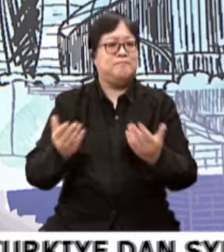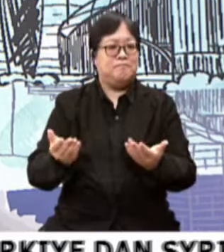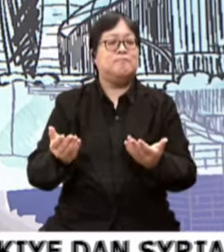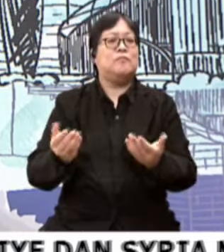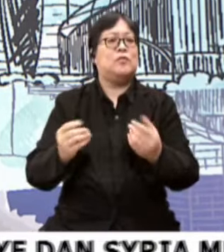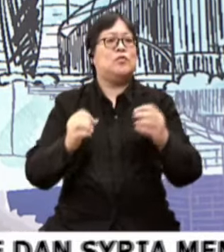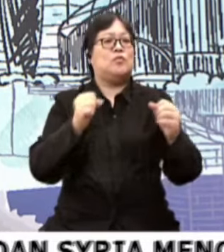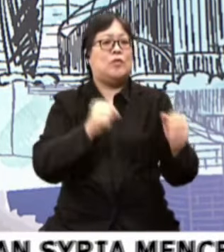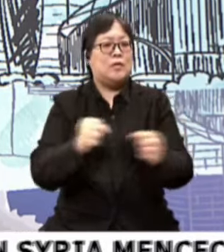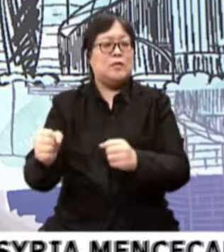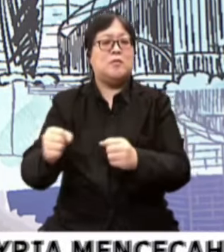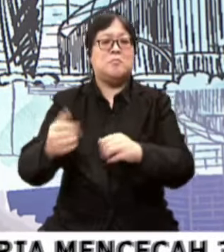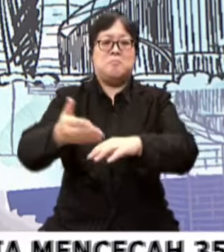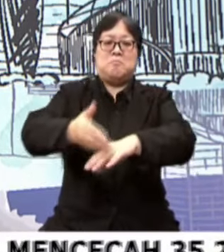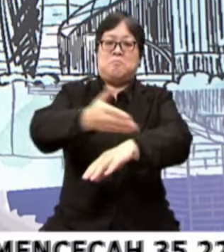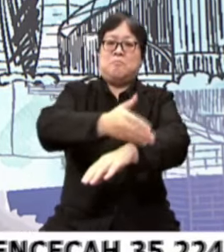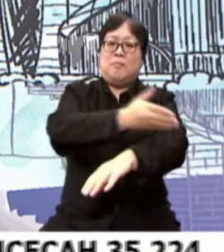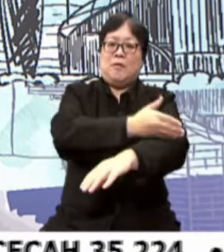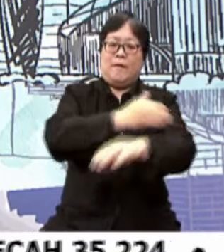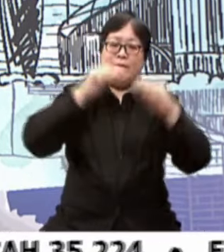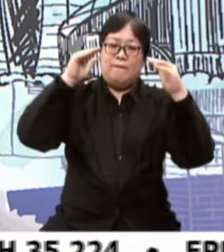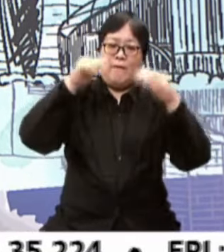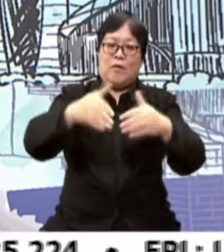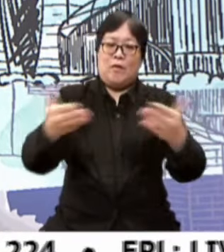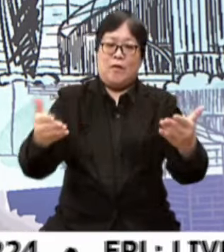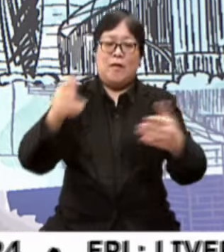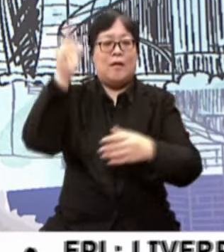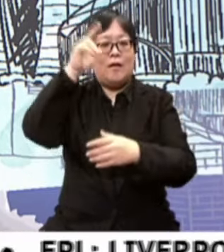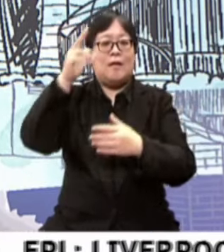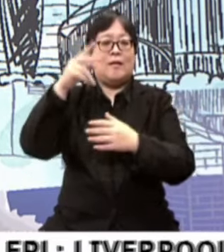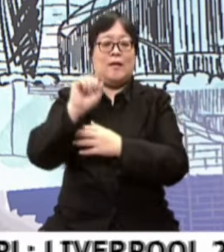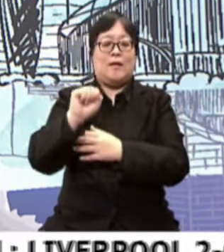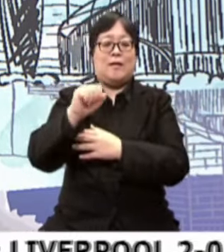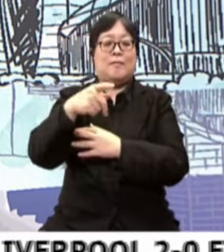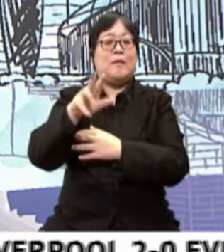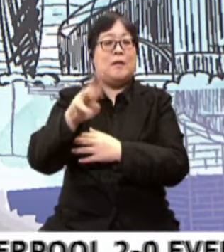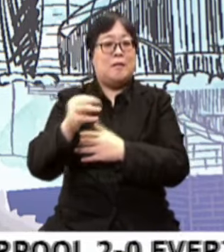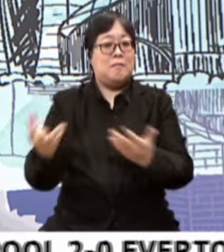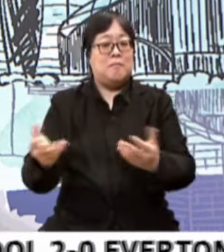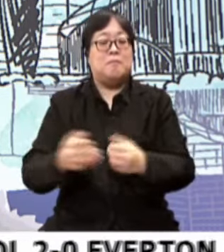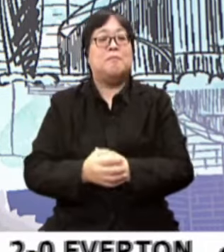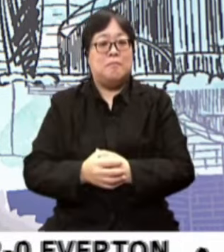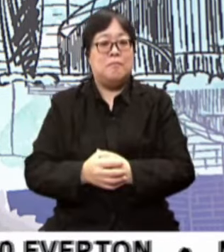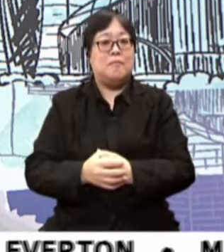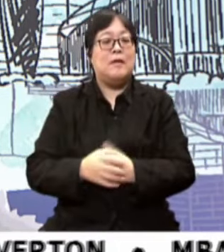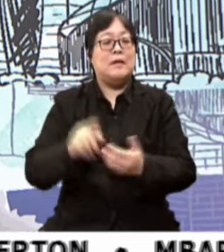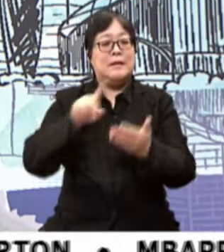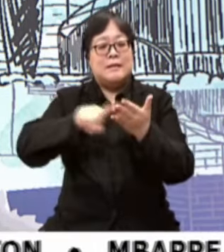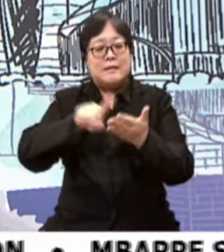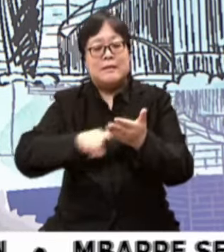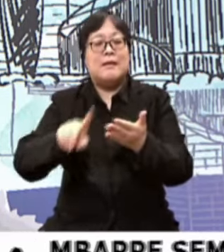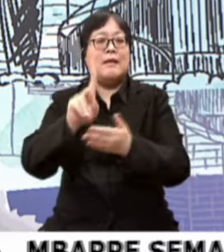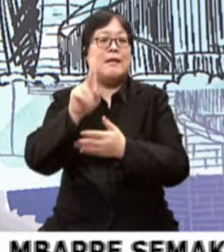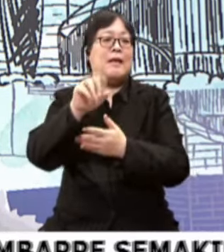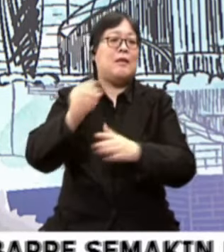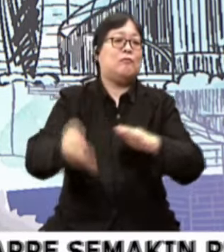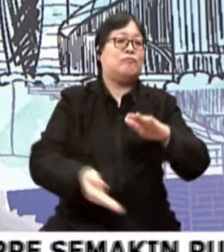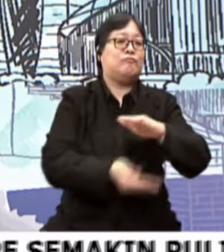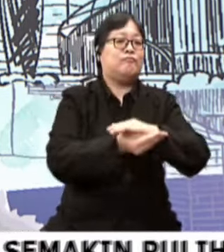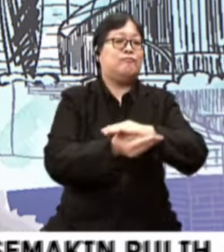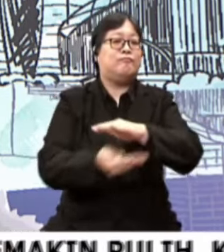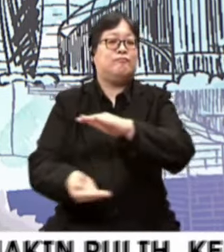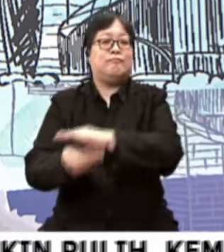strategi penambah baikan dan juga Fokus utama kerajaan melalui sprm untuk memastikan penyiasan kiss-kis Rasulullah